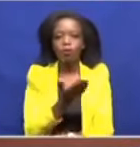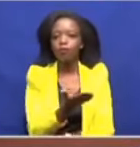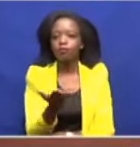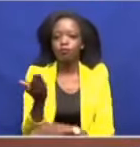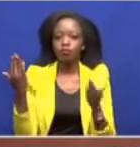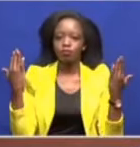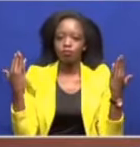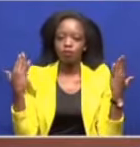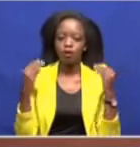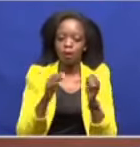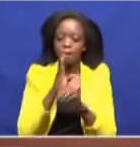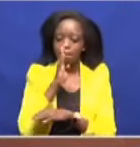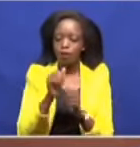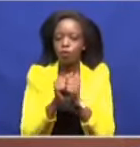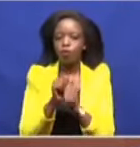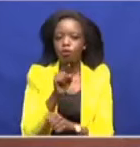daima nanyi.